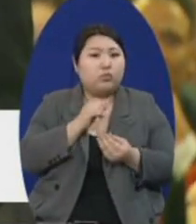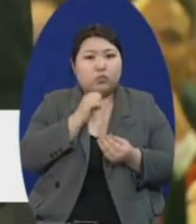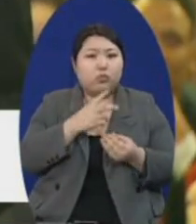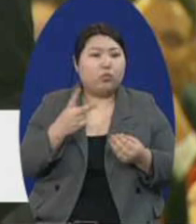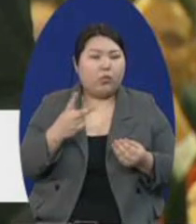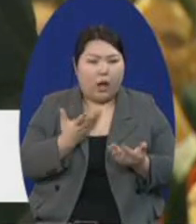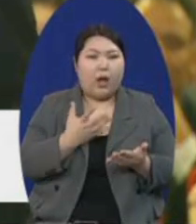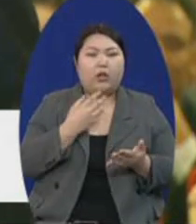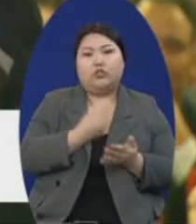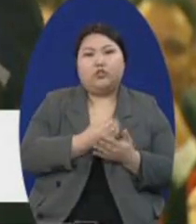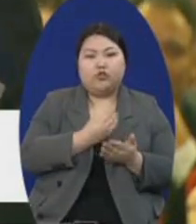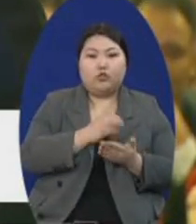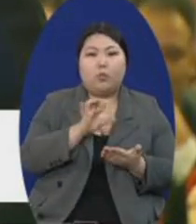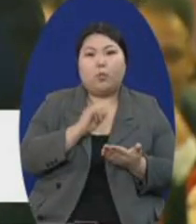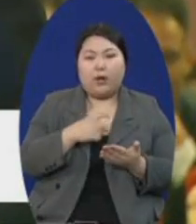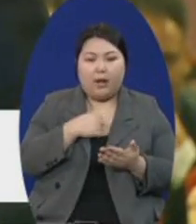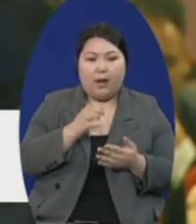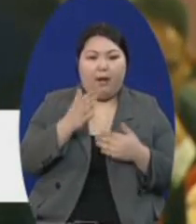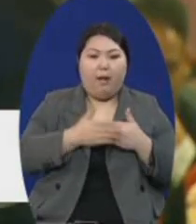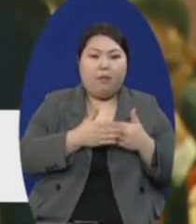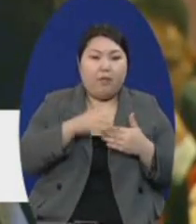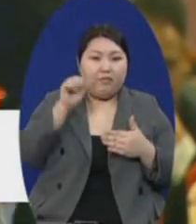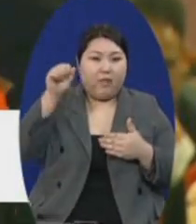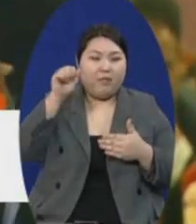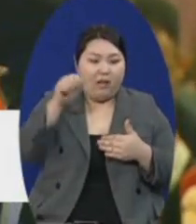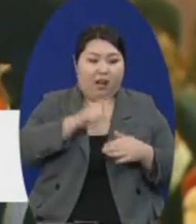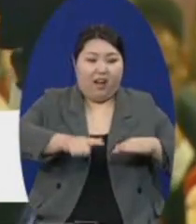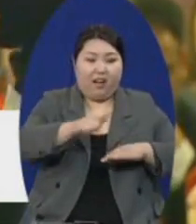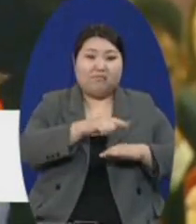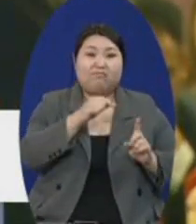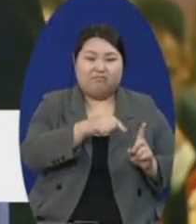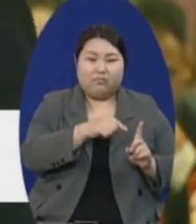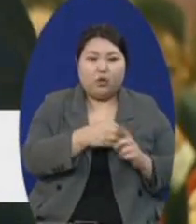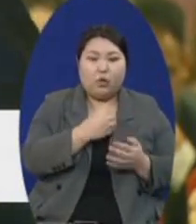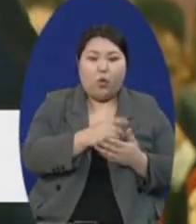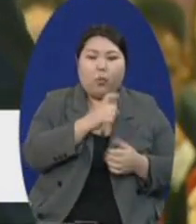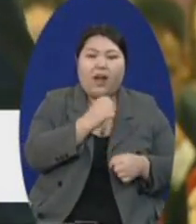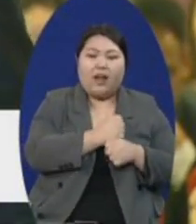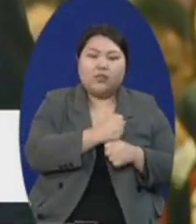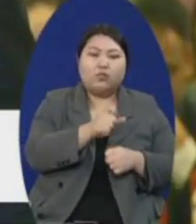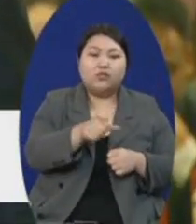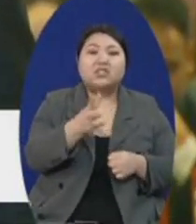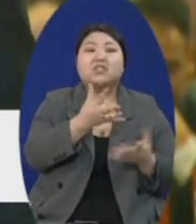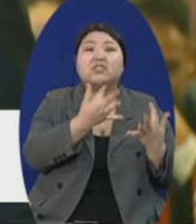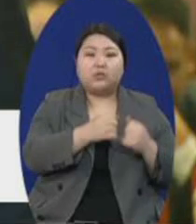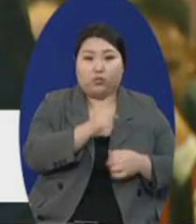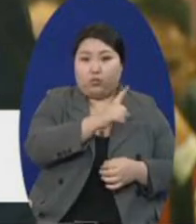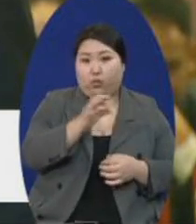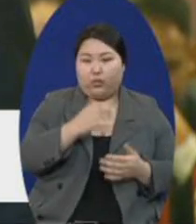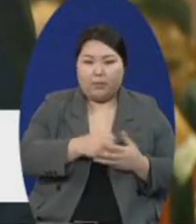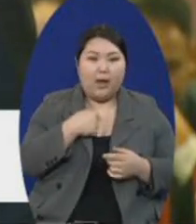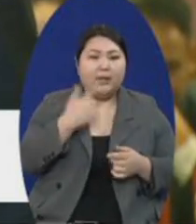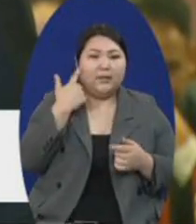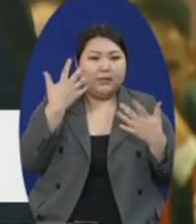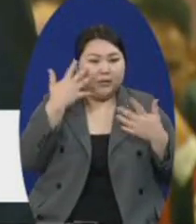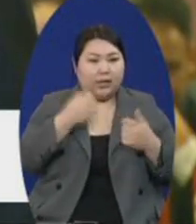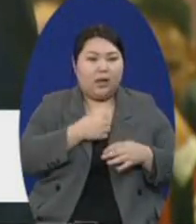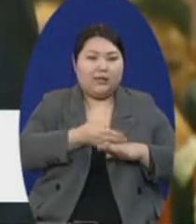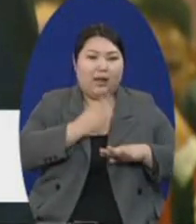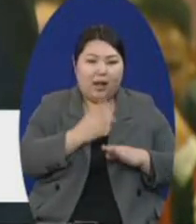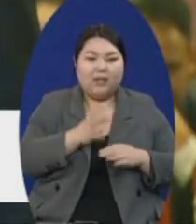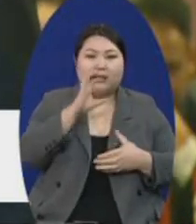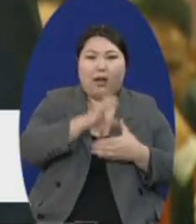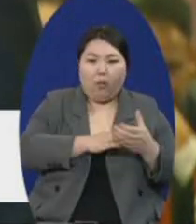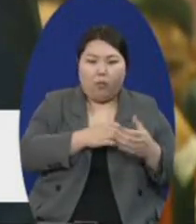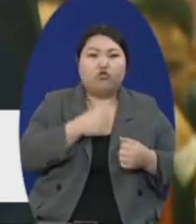нөгөө нэг за жишээлх юм бол авилгатай тэмцэх газар 100 орон дотоо гэж тооцоход захиргаа, санхүү, жолооч, соён гэрэлх